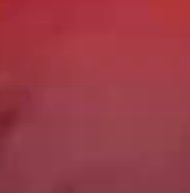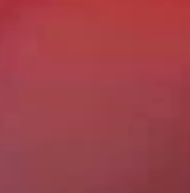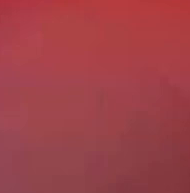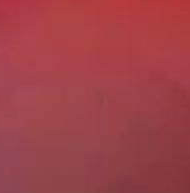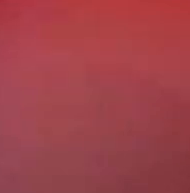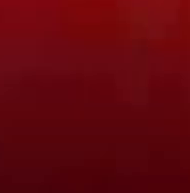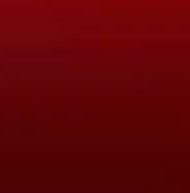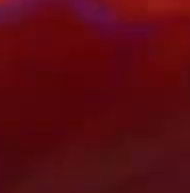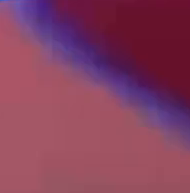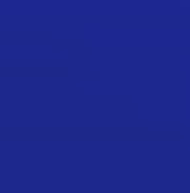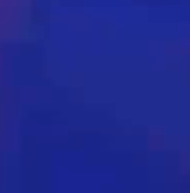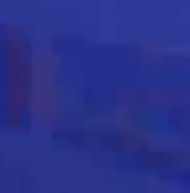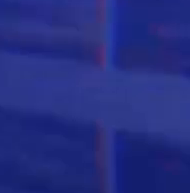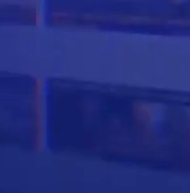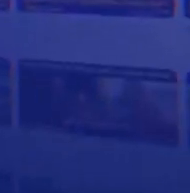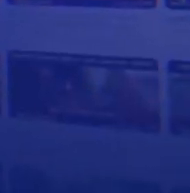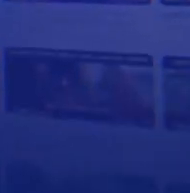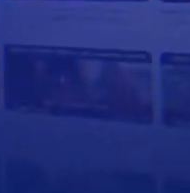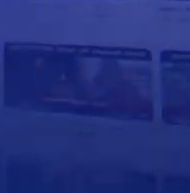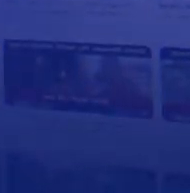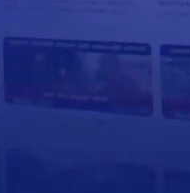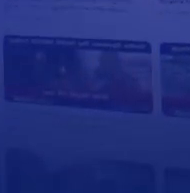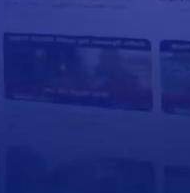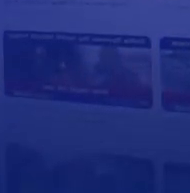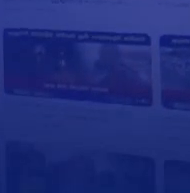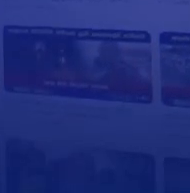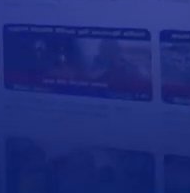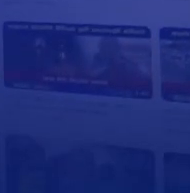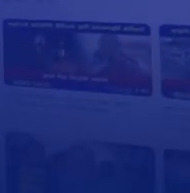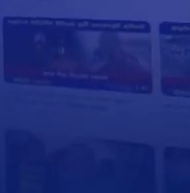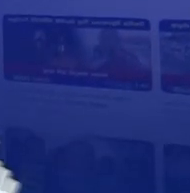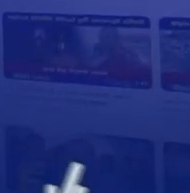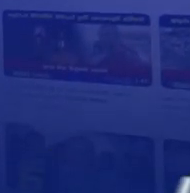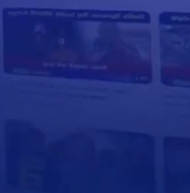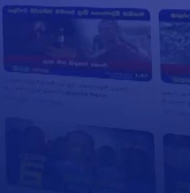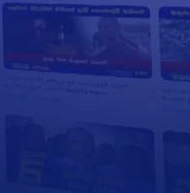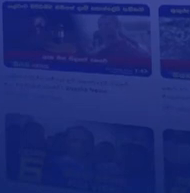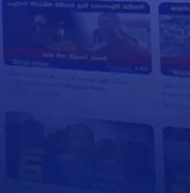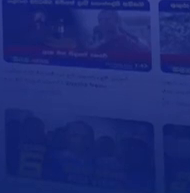ලෝකෙ සිදුවන උණුසුම් පුව දැනගන්න සියත නිවුස් YouTube channel එක අදම subscribe කරන්න.